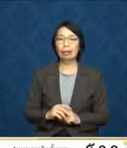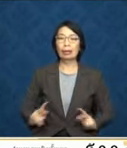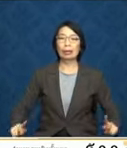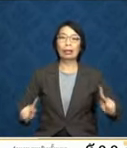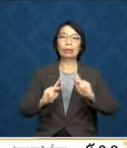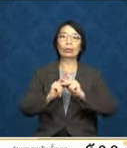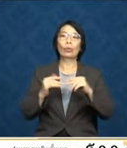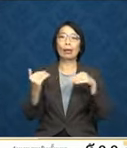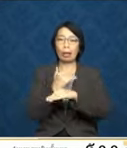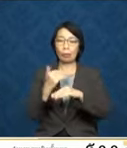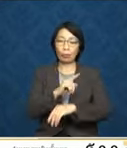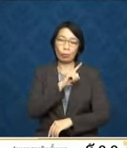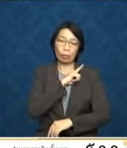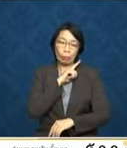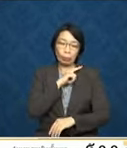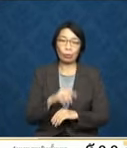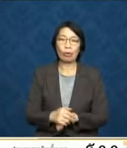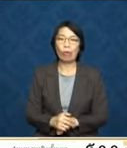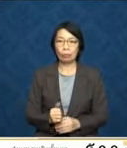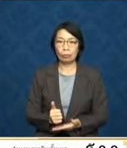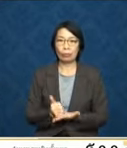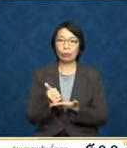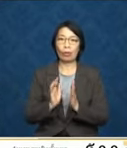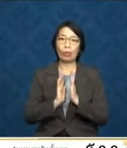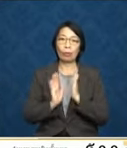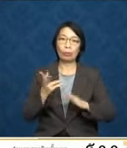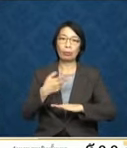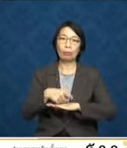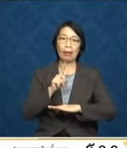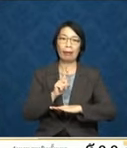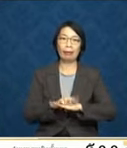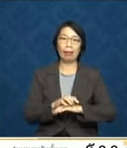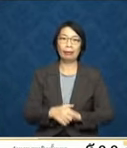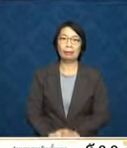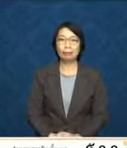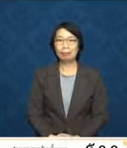น่วยงานที่เกี่ยวข้องนะคะขอบคุณท่านประธานค่ะ